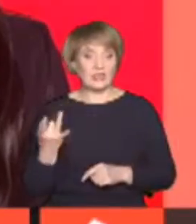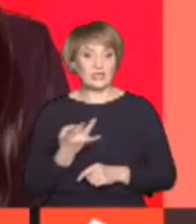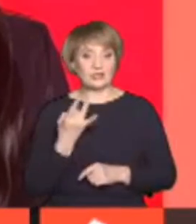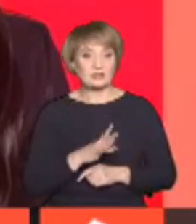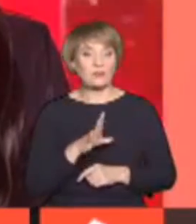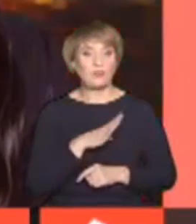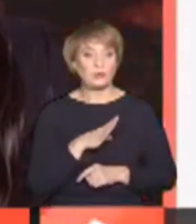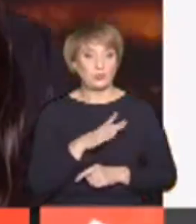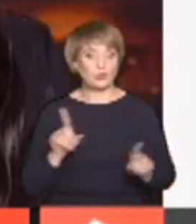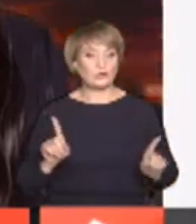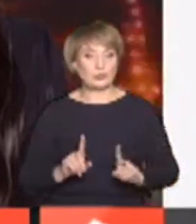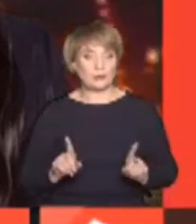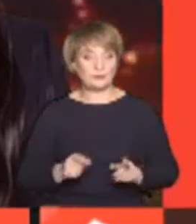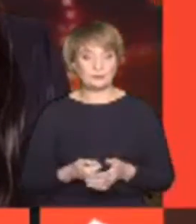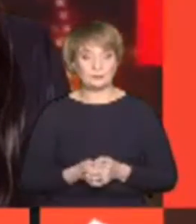що